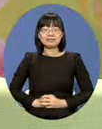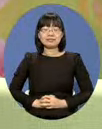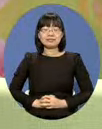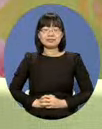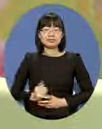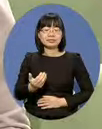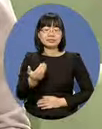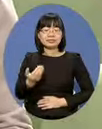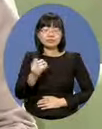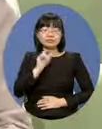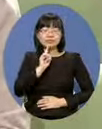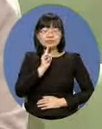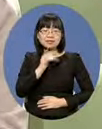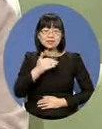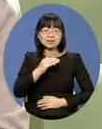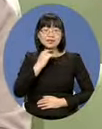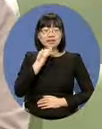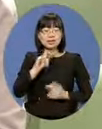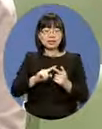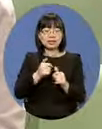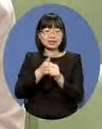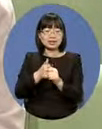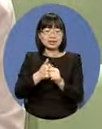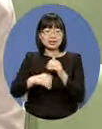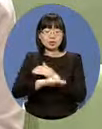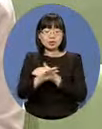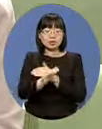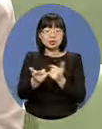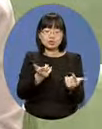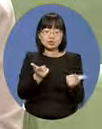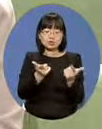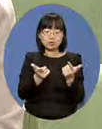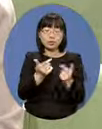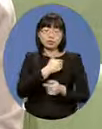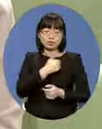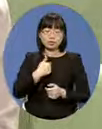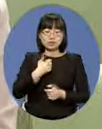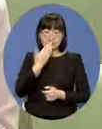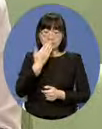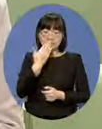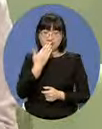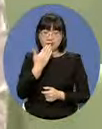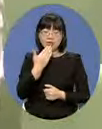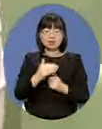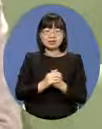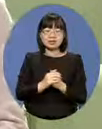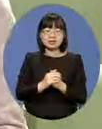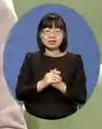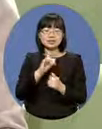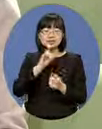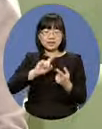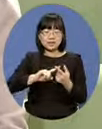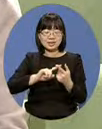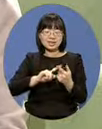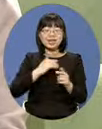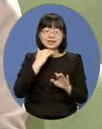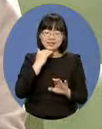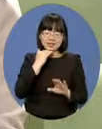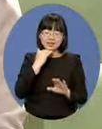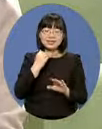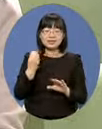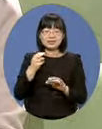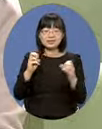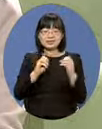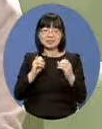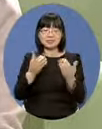그리고 아까 얘기하신 것처럼 나이에 따라서도 우리가 좀 조정을 좀 해보는 것도 이제 분명히 필요한데 그 얘기는 우리가 좀 이따가 나누면 될것